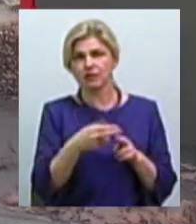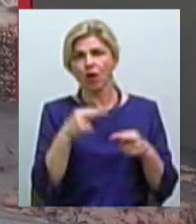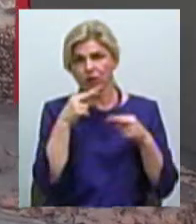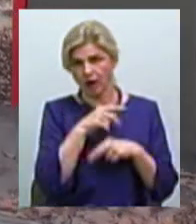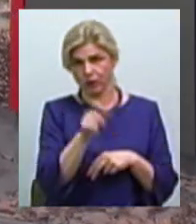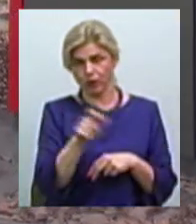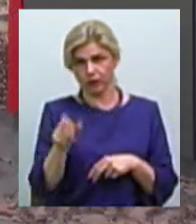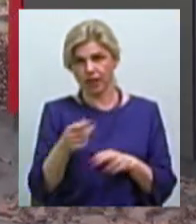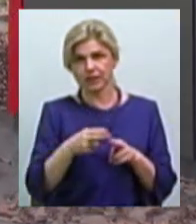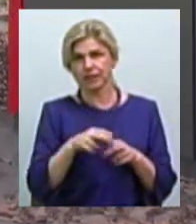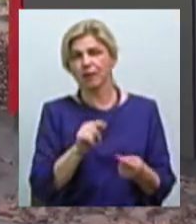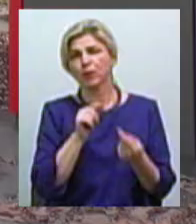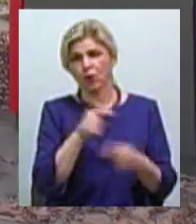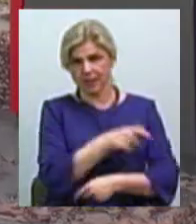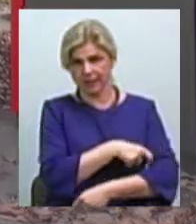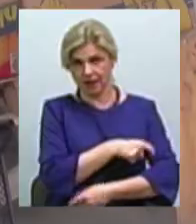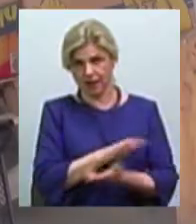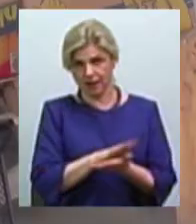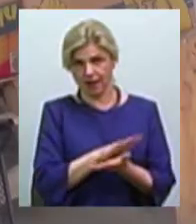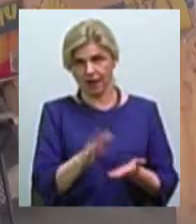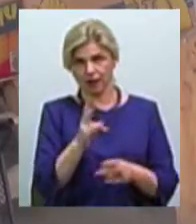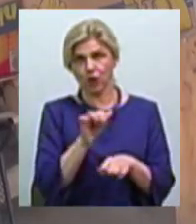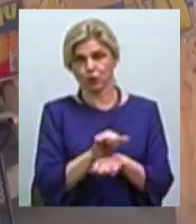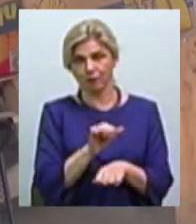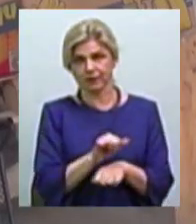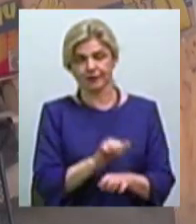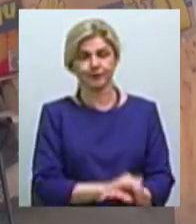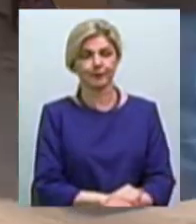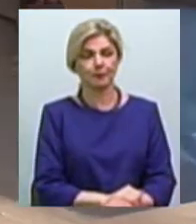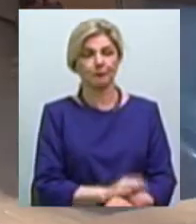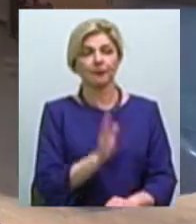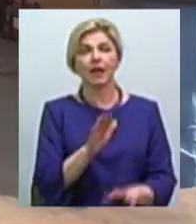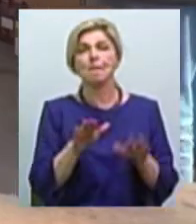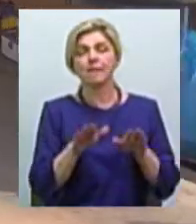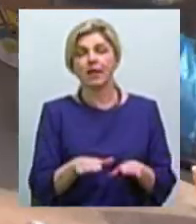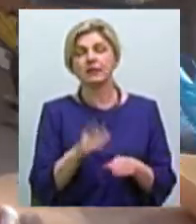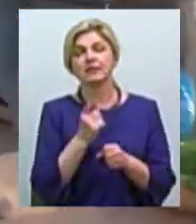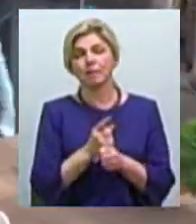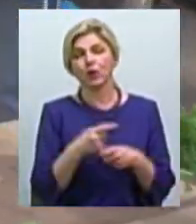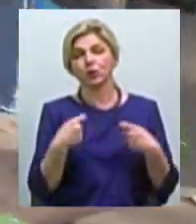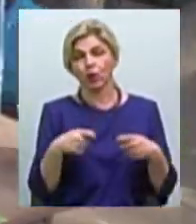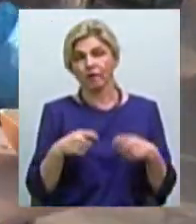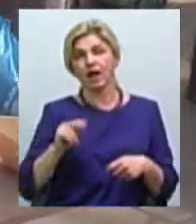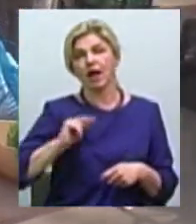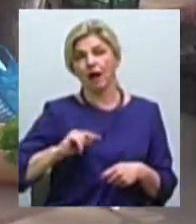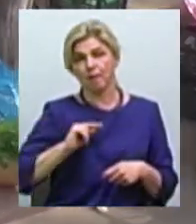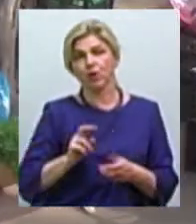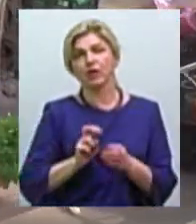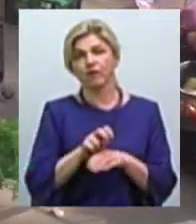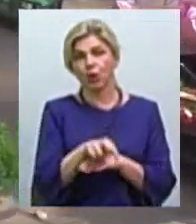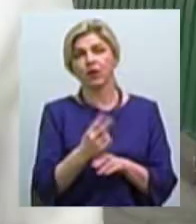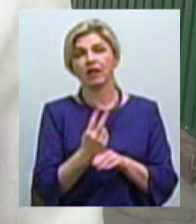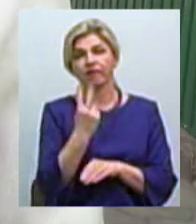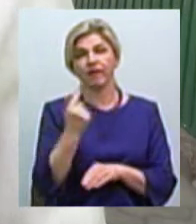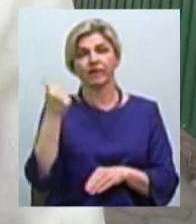ковбаса. Антисанітарія на зупинці. У рейди місцями стихійної торгівлі співробітники адміністрації виходять двічі на тиждень,